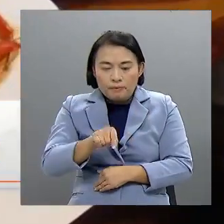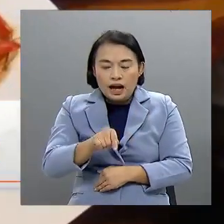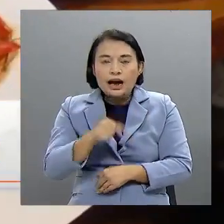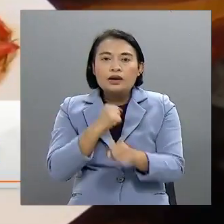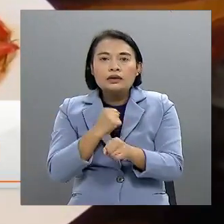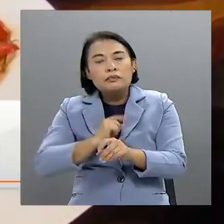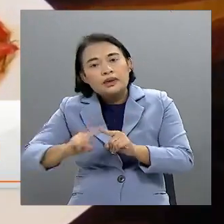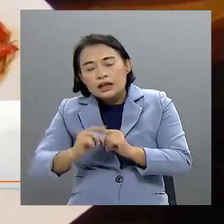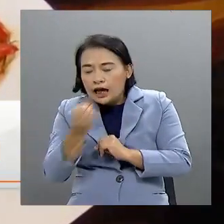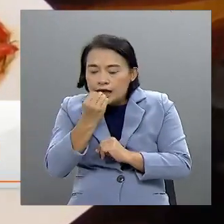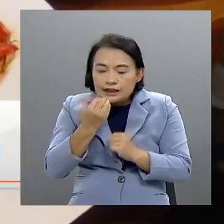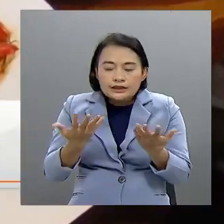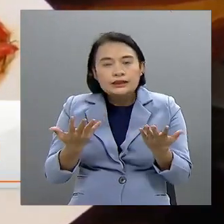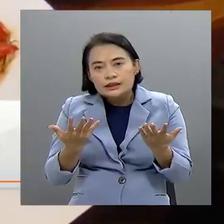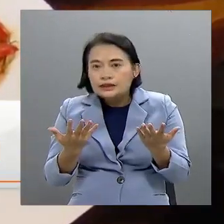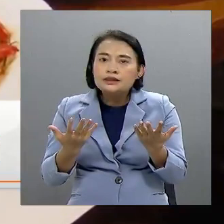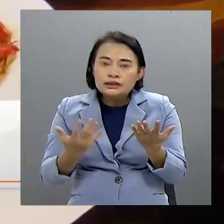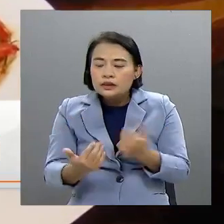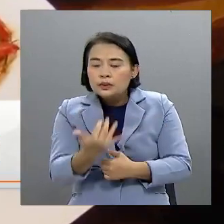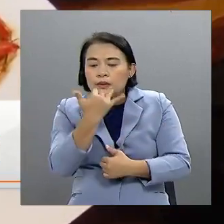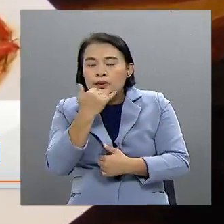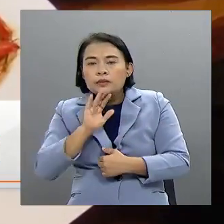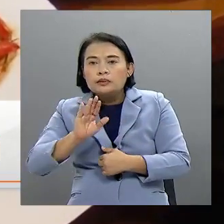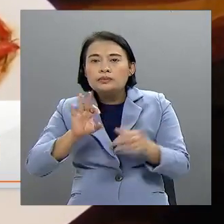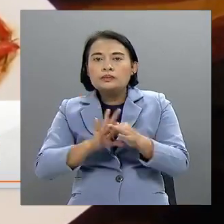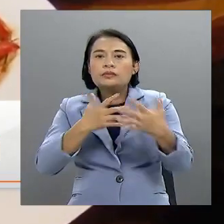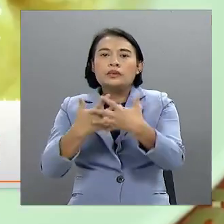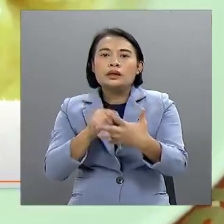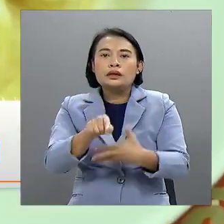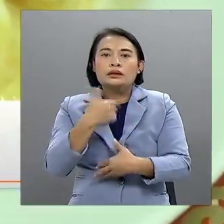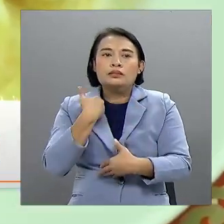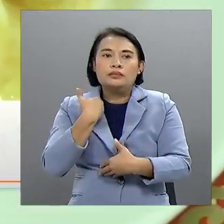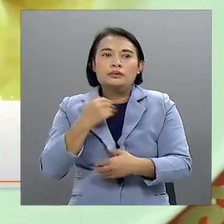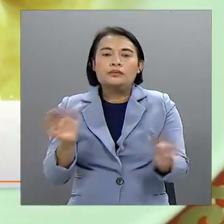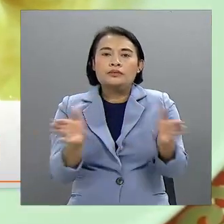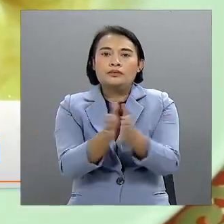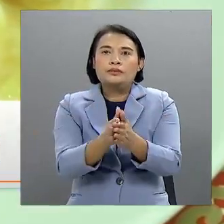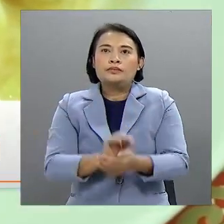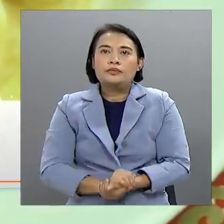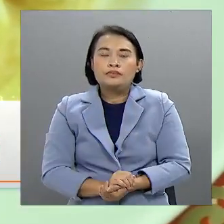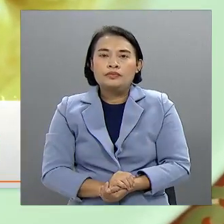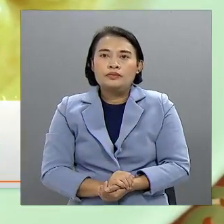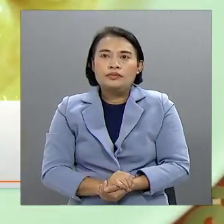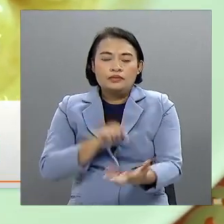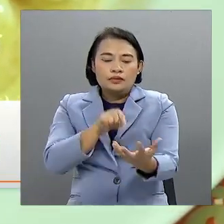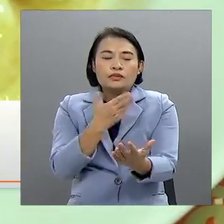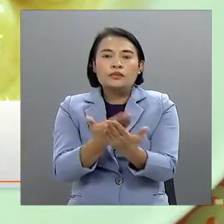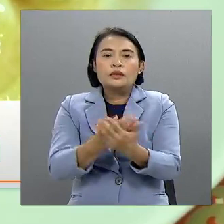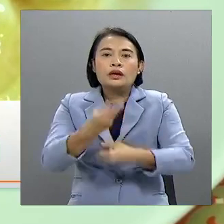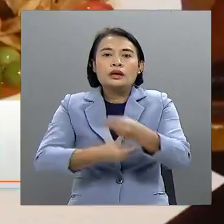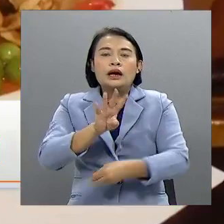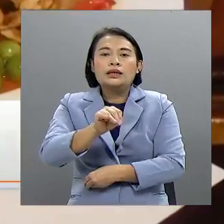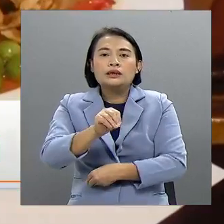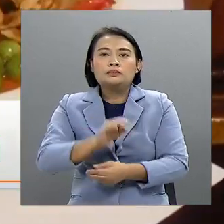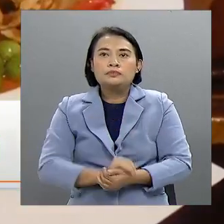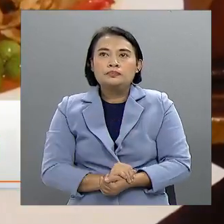าหารไทยเพราะว่ามันจะมีกลิ่นของความเป็นอเมริกันของชนของเขาอยู่ไง แล้วราคาน่ารักมาก40บาท 40บาทใช่ไหมไม่ใช่40เห